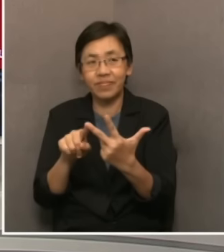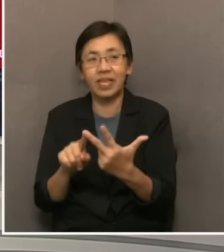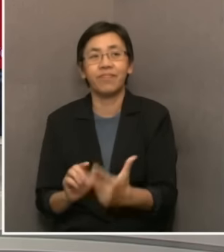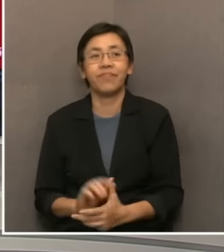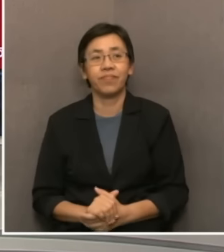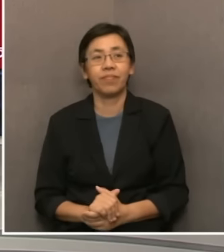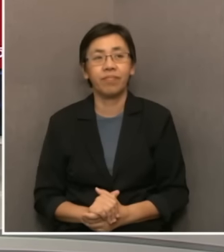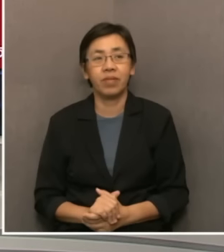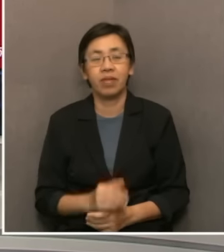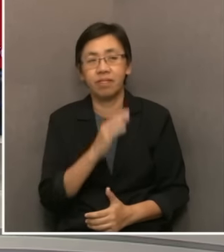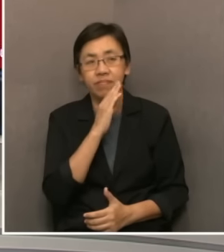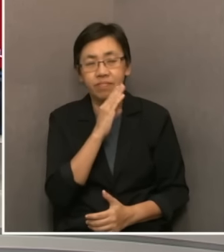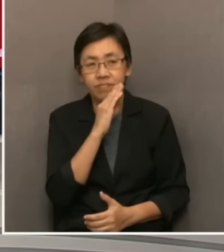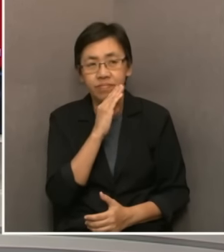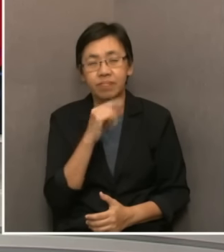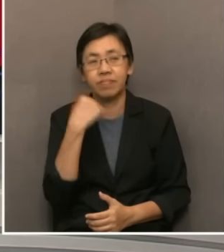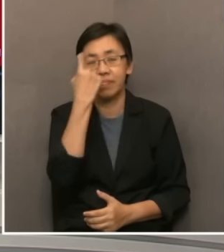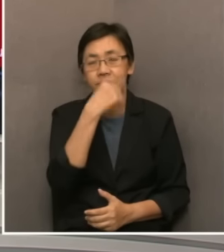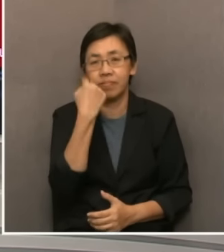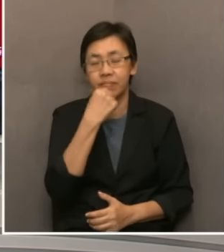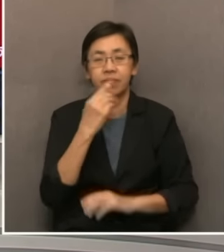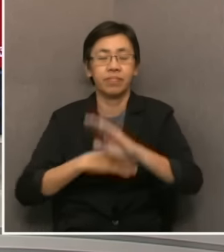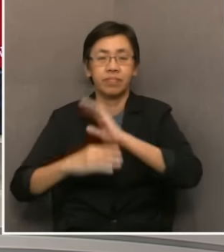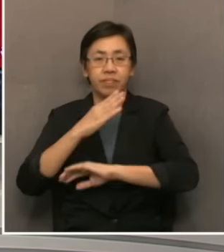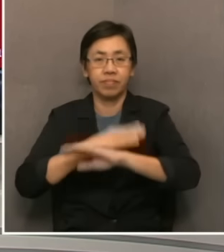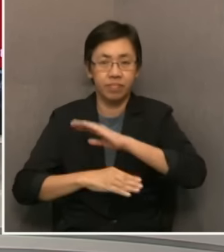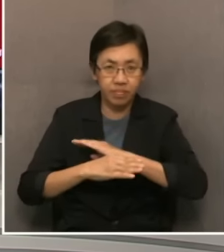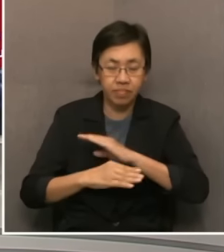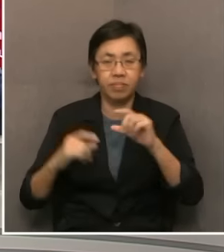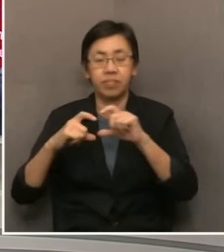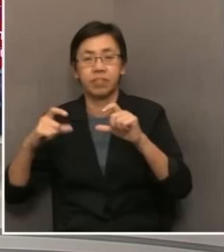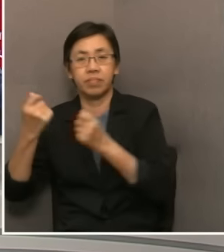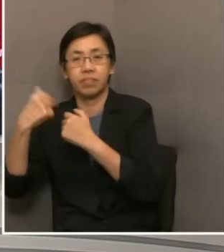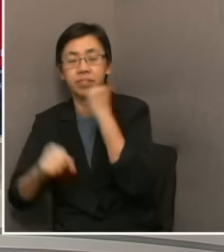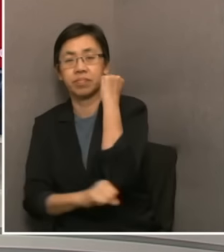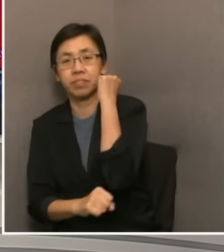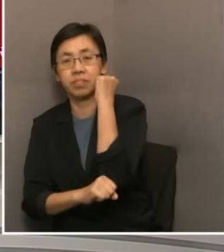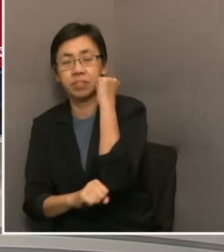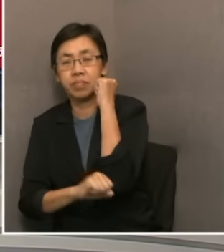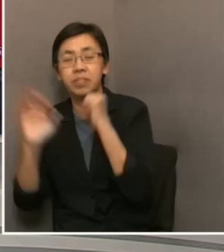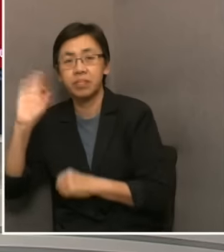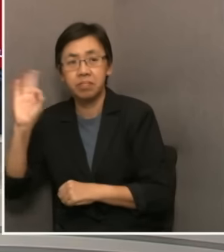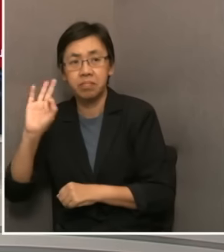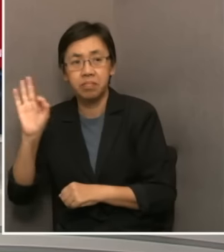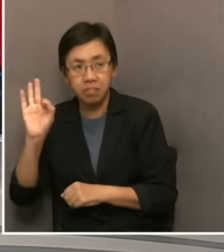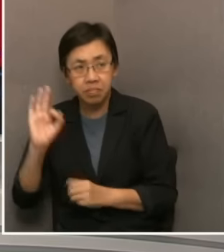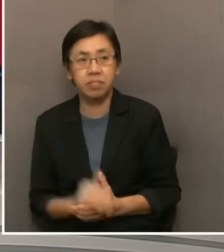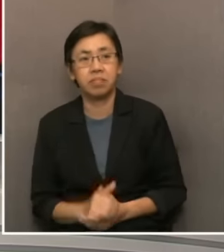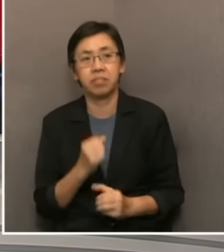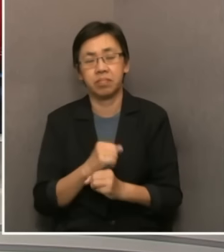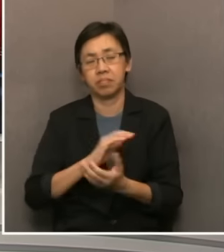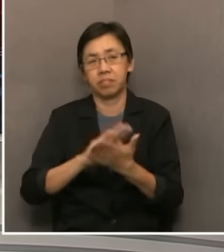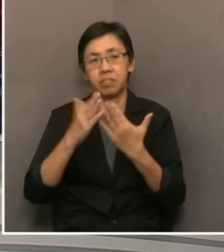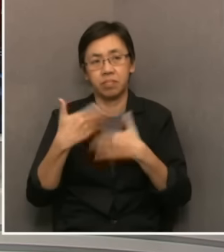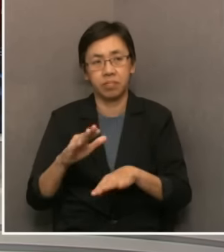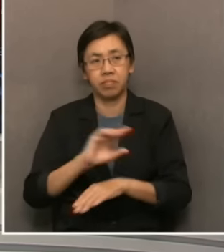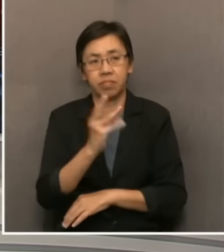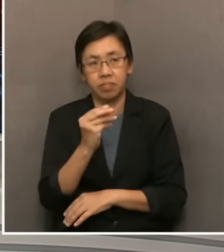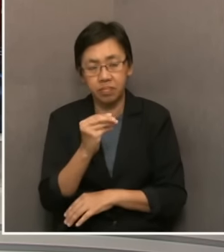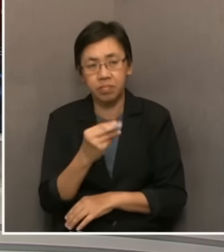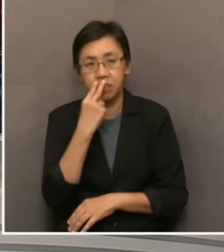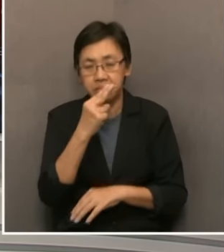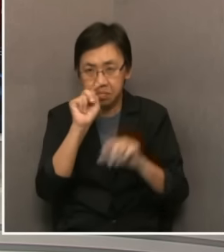กลุ่มของผู้ที่เป็นคนพิการกับมีบัตรสวัสดิการแห่งรัฐนะคะจะดำเนินการให้แล้วเสร็จในวันที่แตกต่